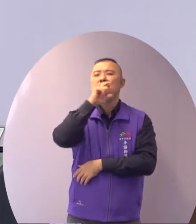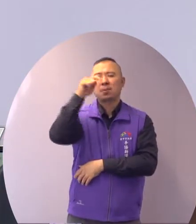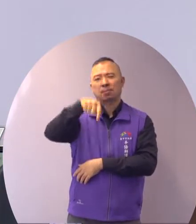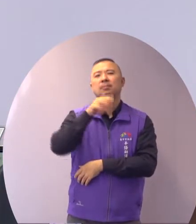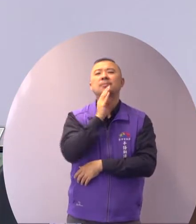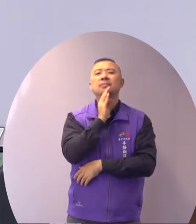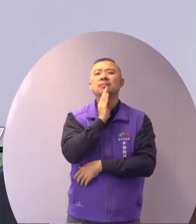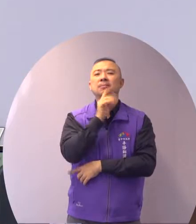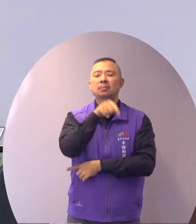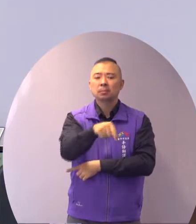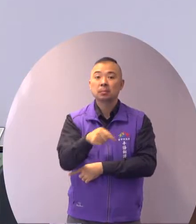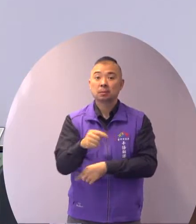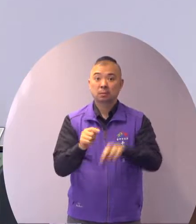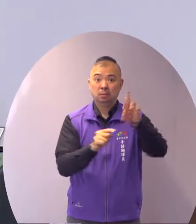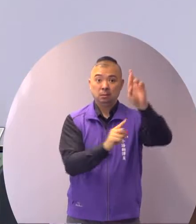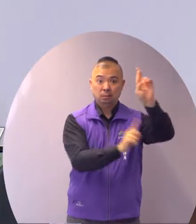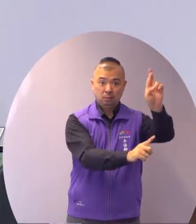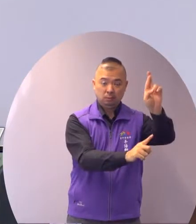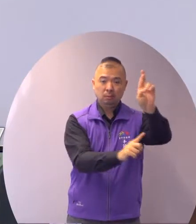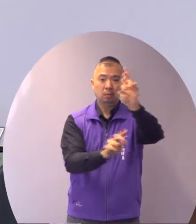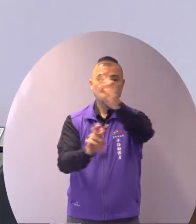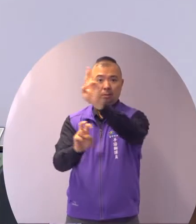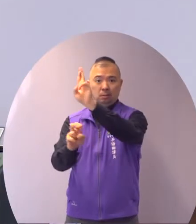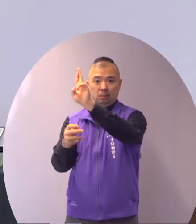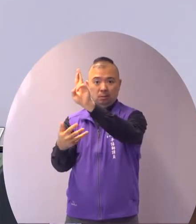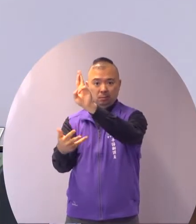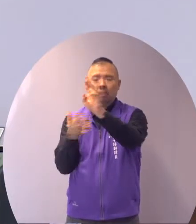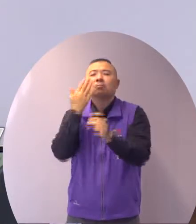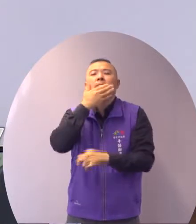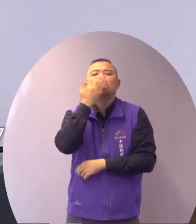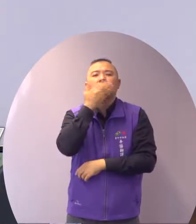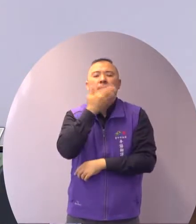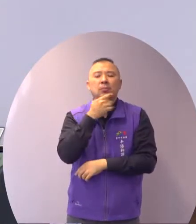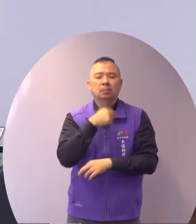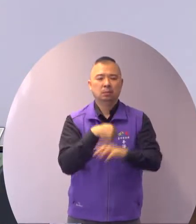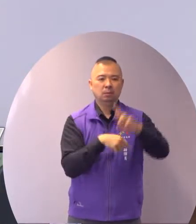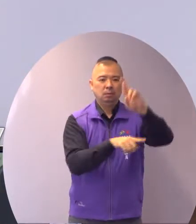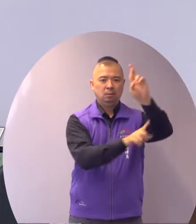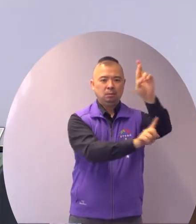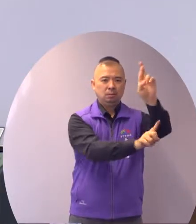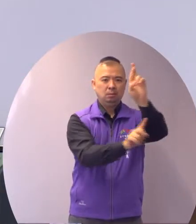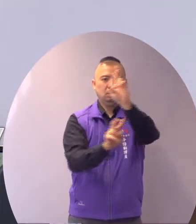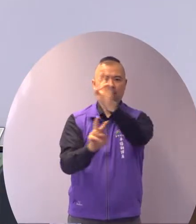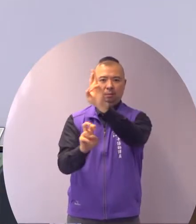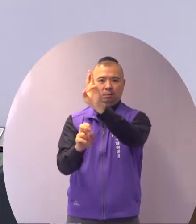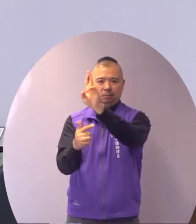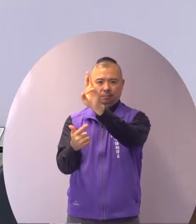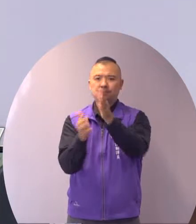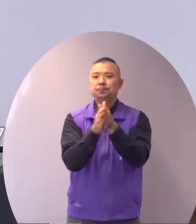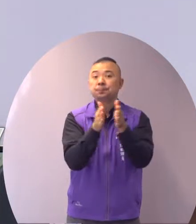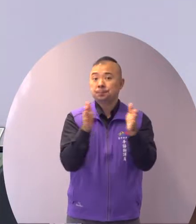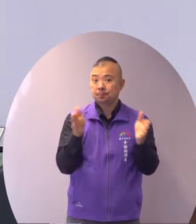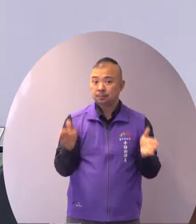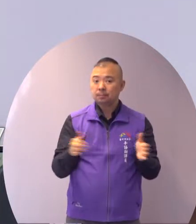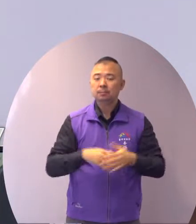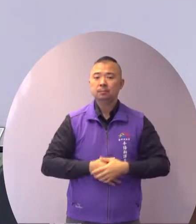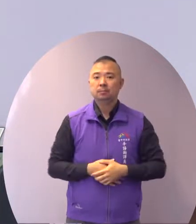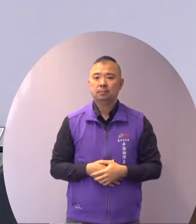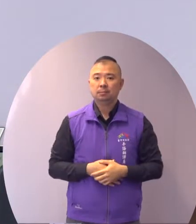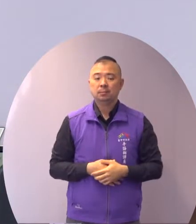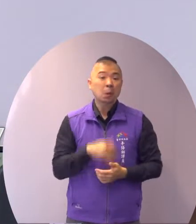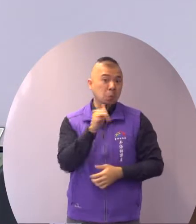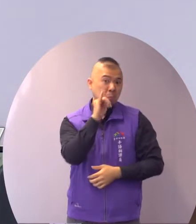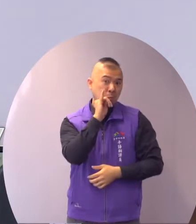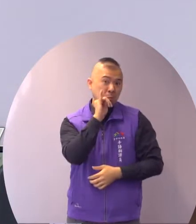个28号啊。对不起，到昨天也是到26号哈，从12月1号到26号为